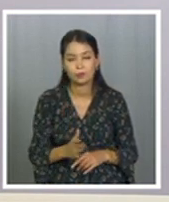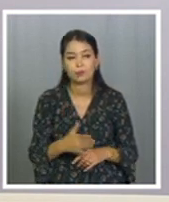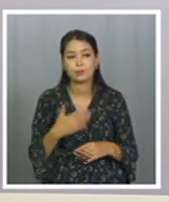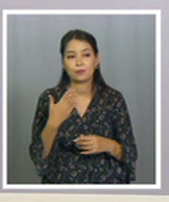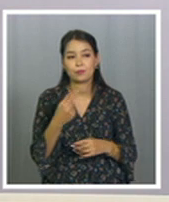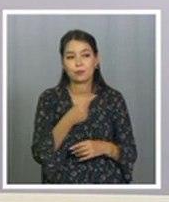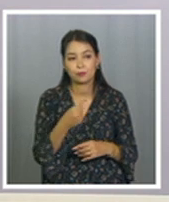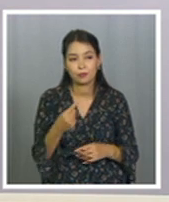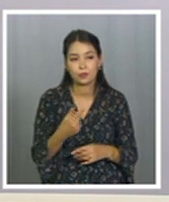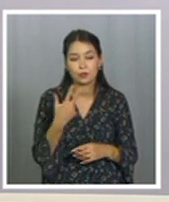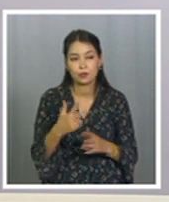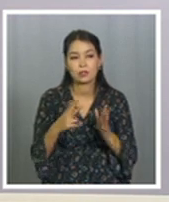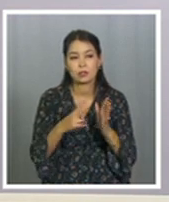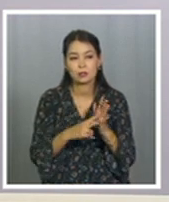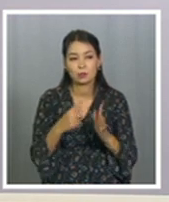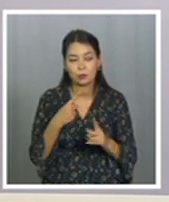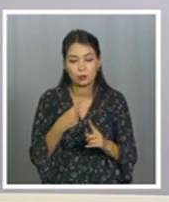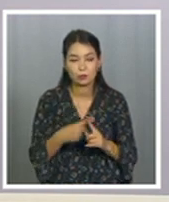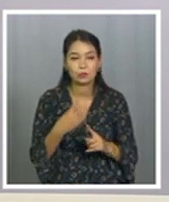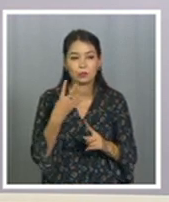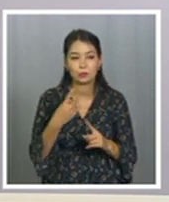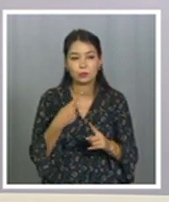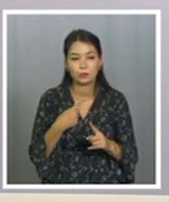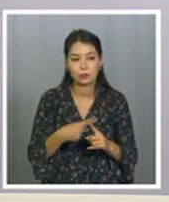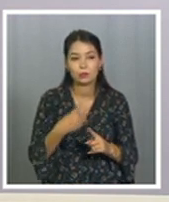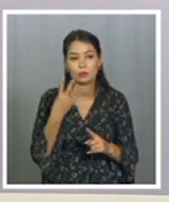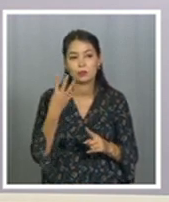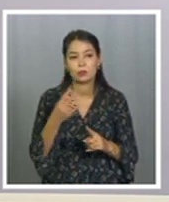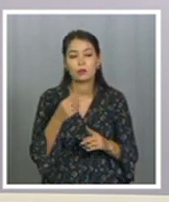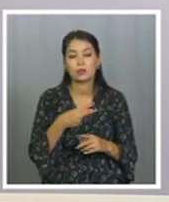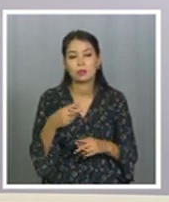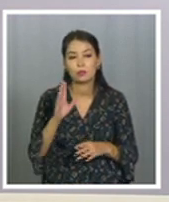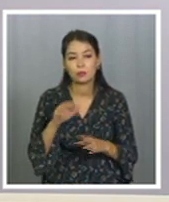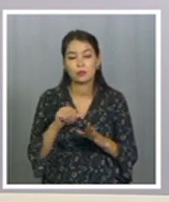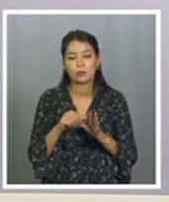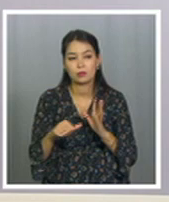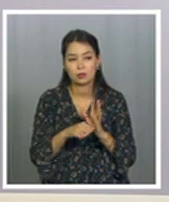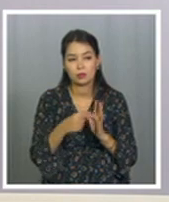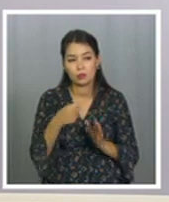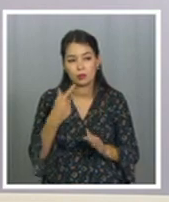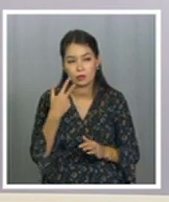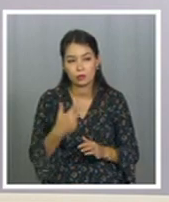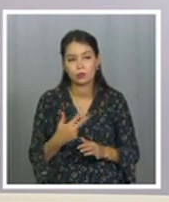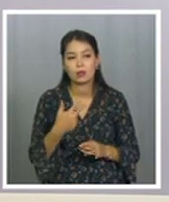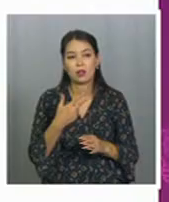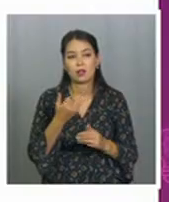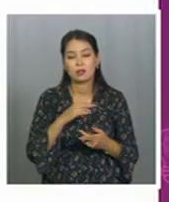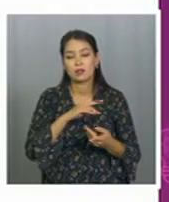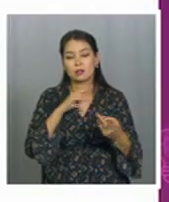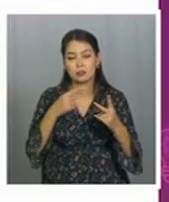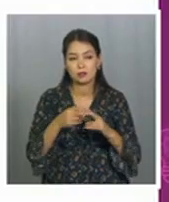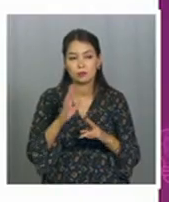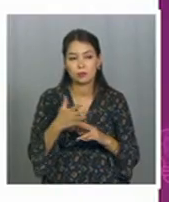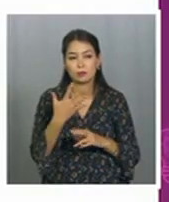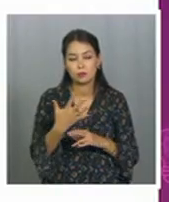3-тен 8, қосылған 4, қосылған 4. Тең болады 3-тен 16. Аралассаң айналдыратын болсақ, 5